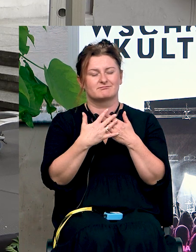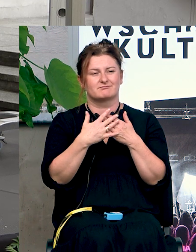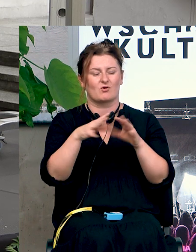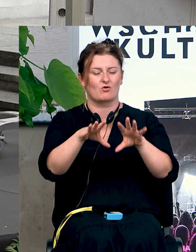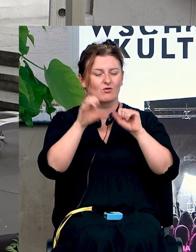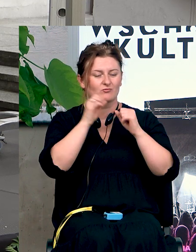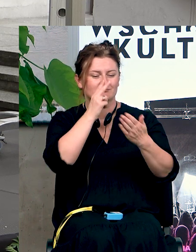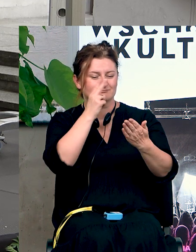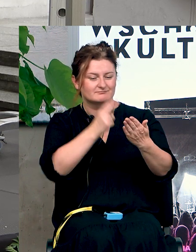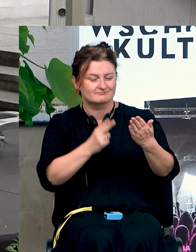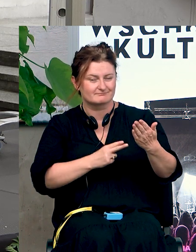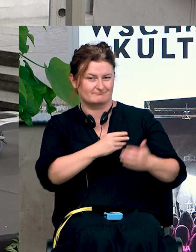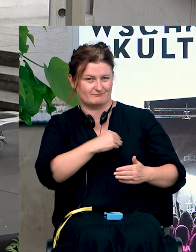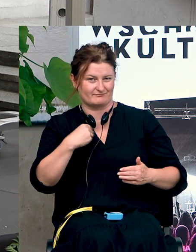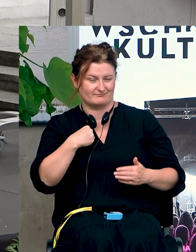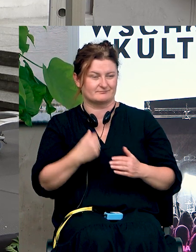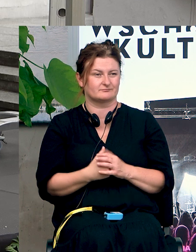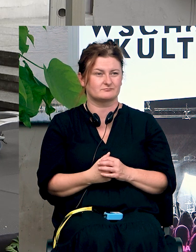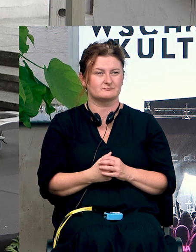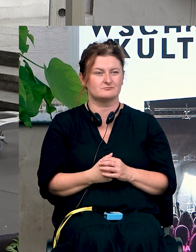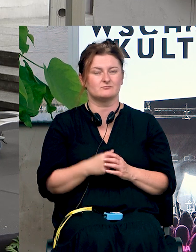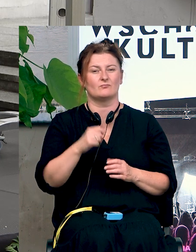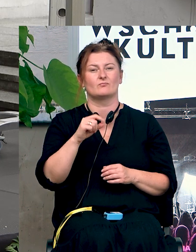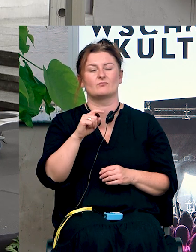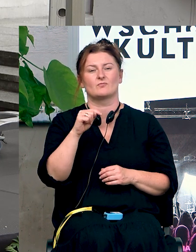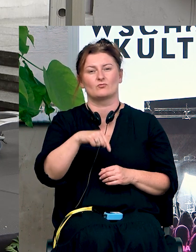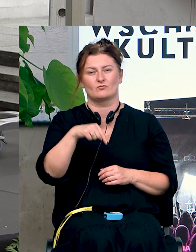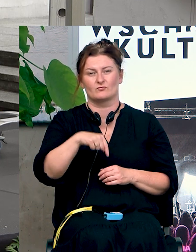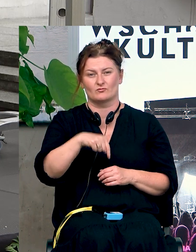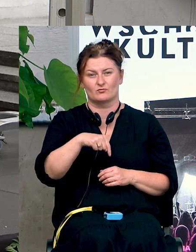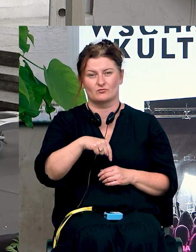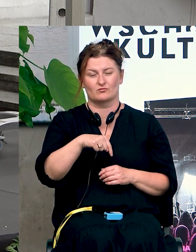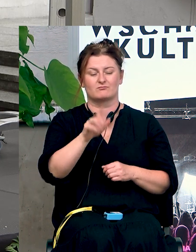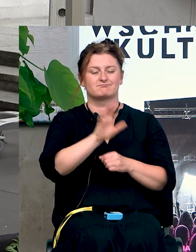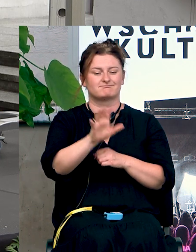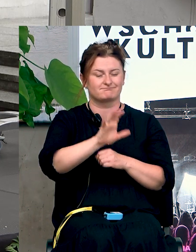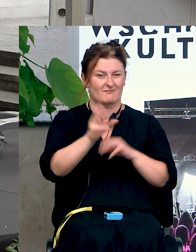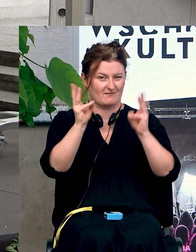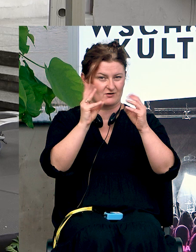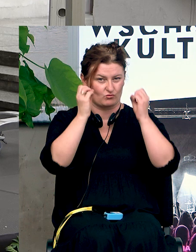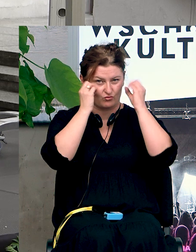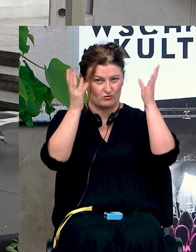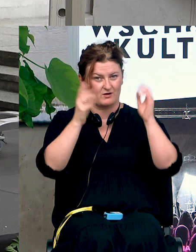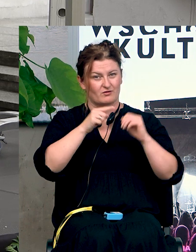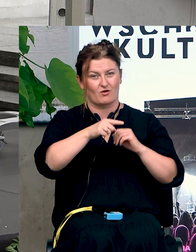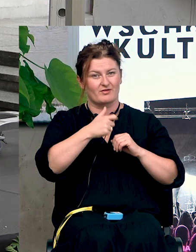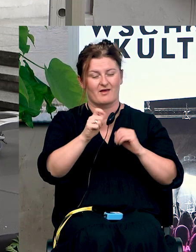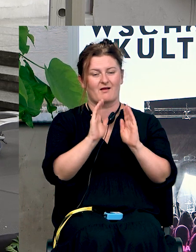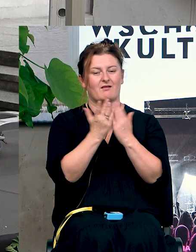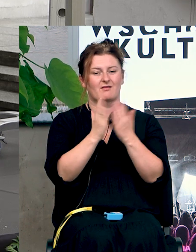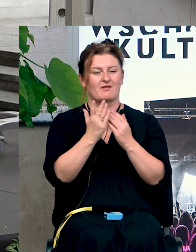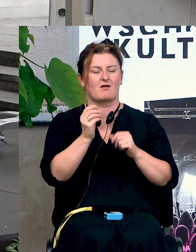czytelnikowi polskiemu. To, co tu wychodzi w warsztatach kultury, to nie jest literatura